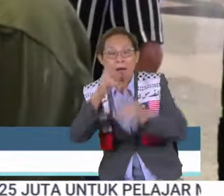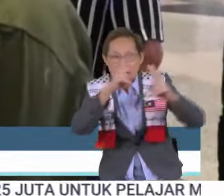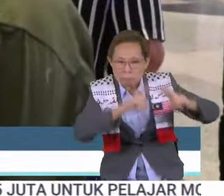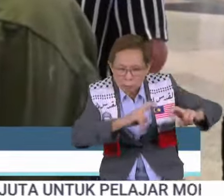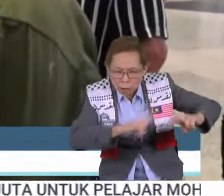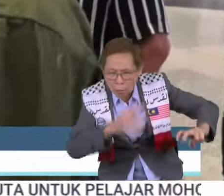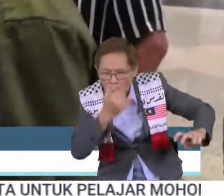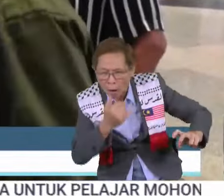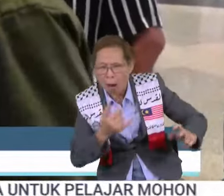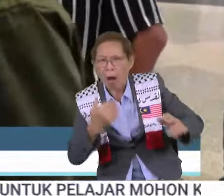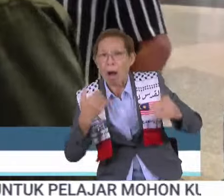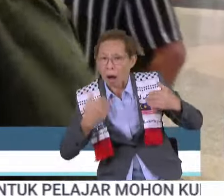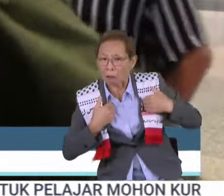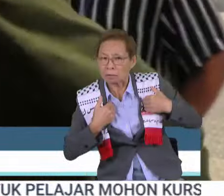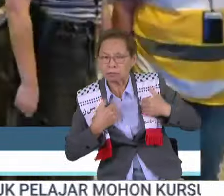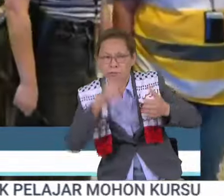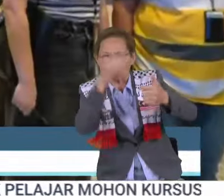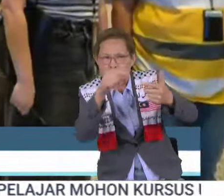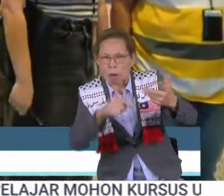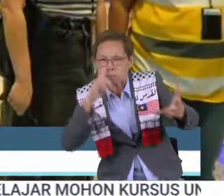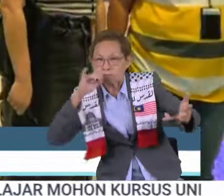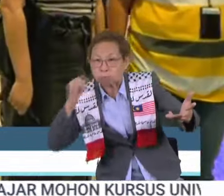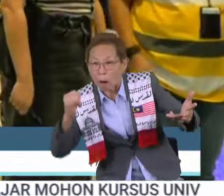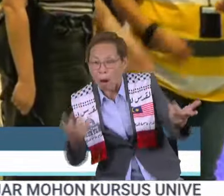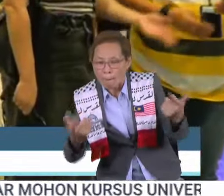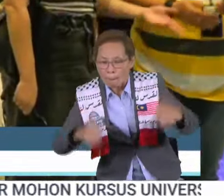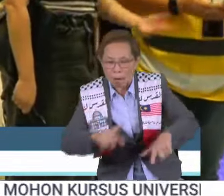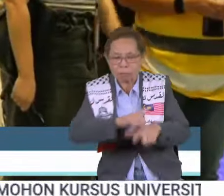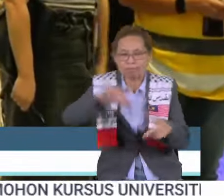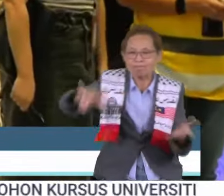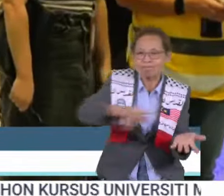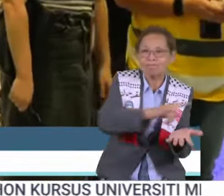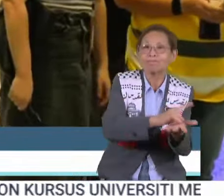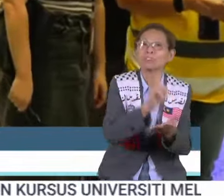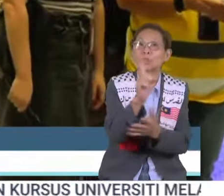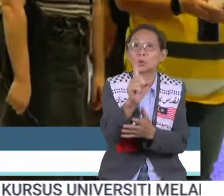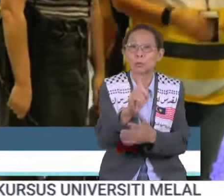juga berdasarkan beberapa kes jenayah yang pernah berlaku di lapangan terbang itu.